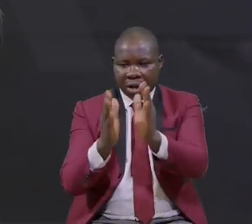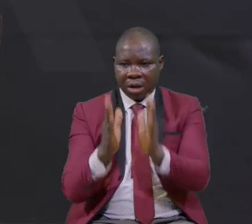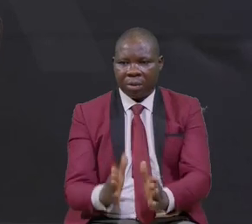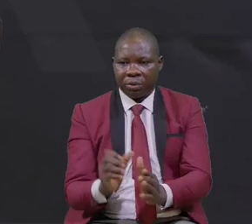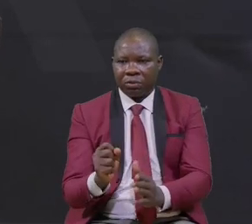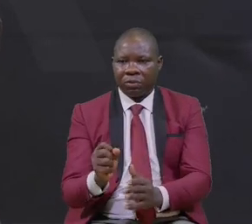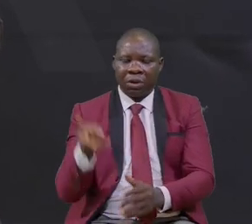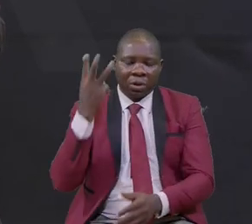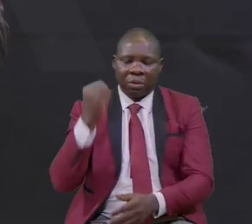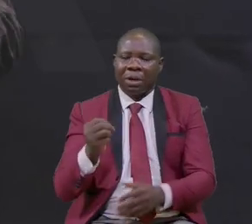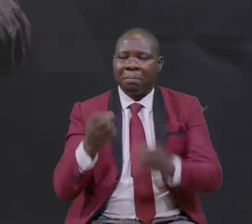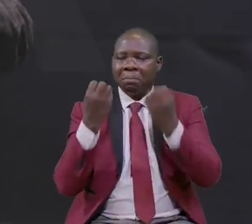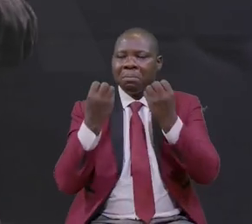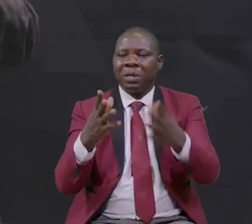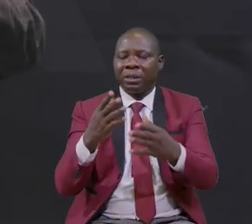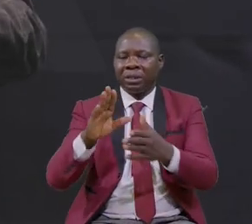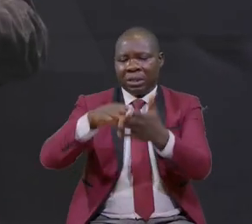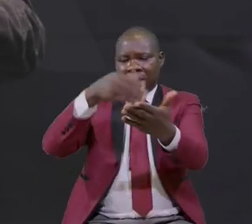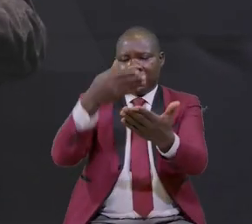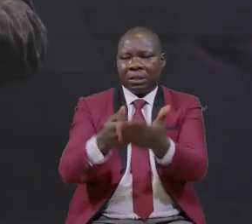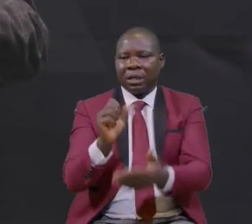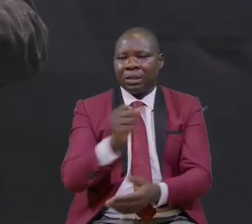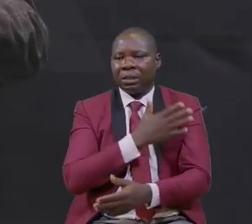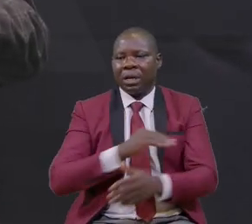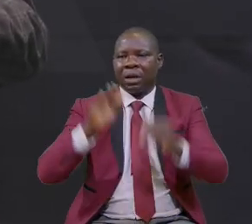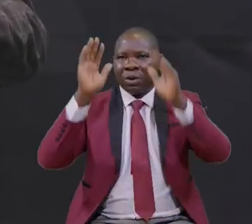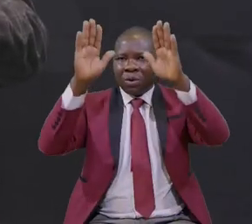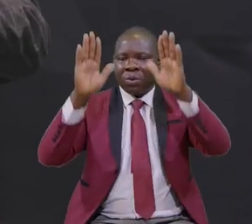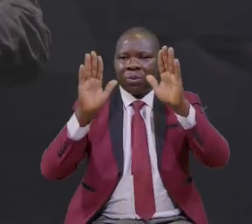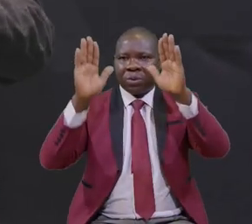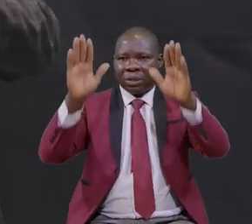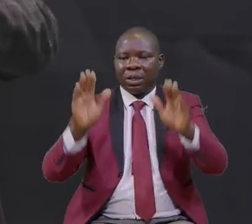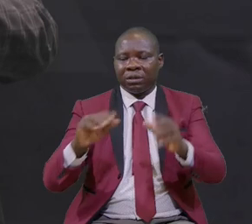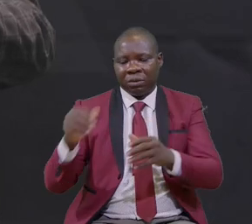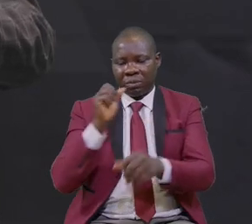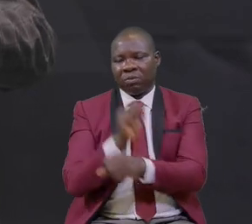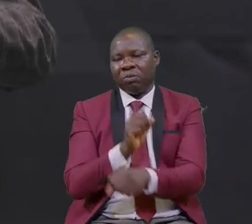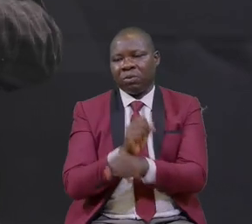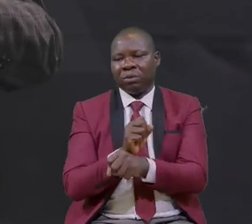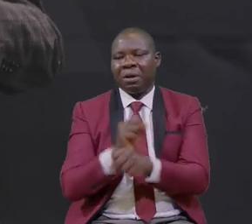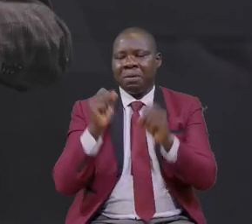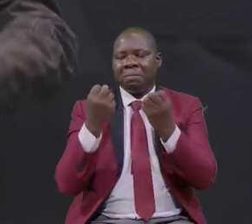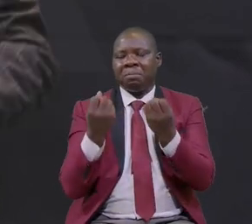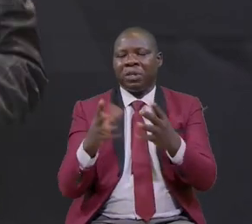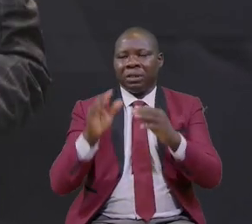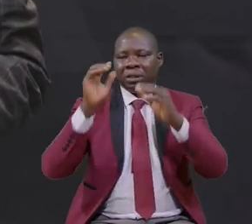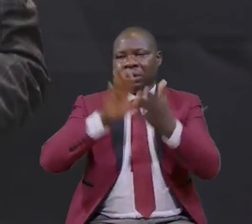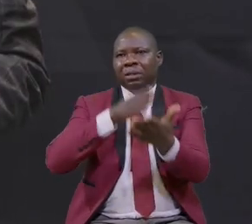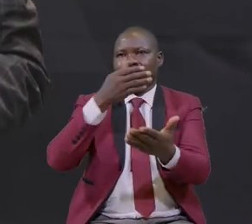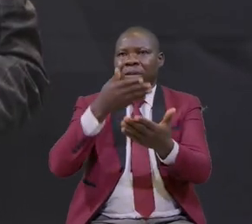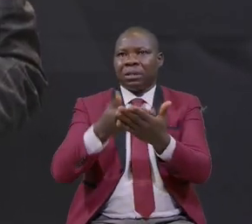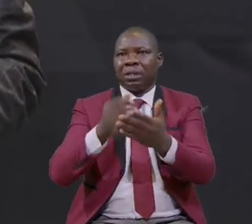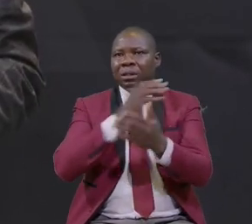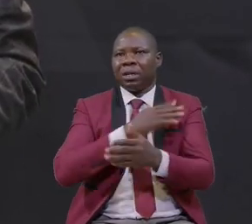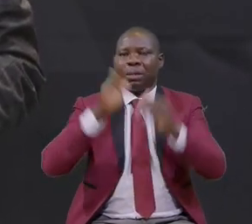beaucoup de miracles et de prodiges se faisaient au milieu du peuple par les mains des apôtres. Beaucoup de miracles et de prodiges